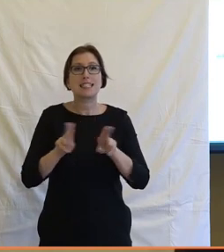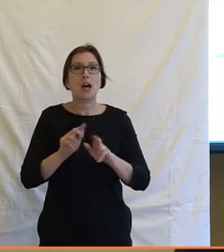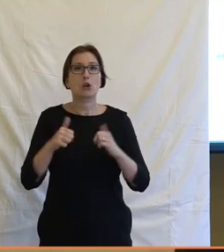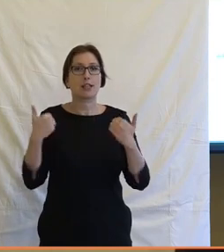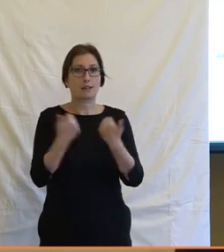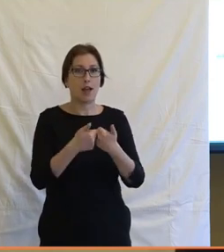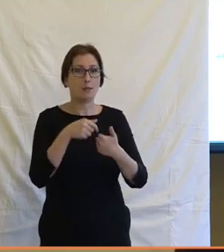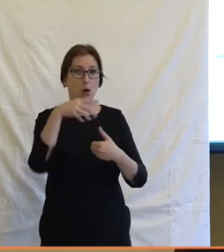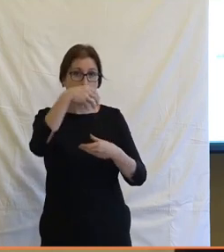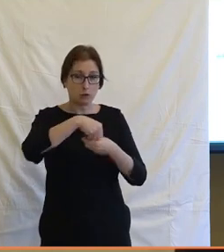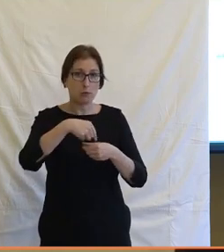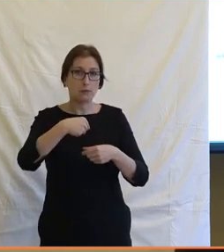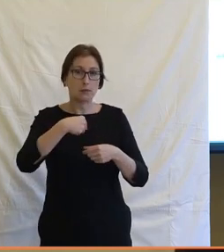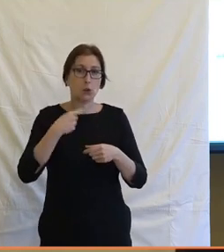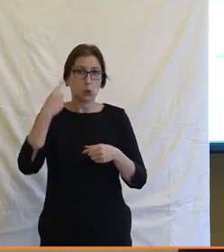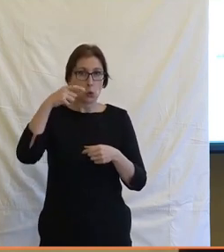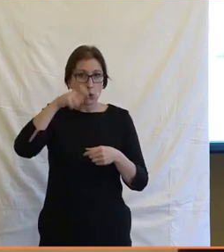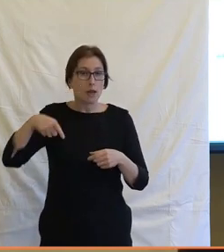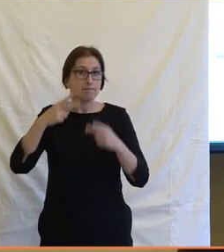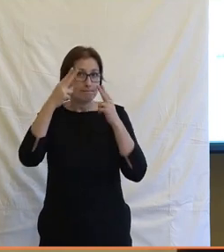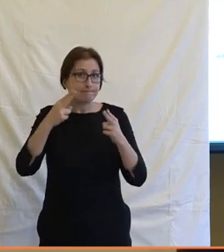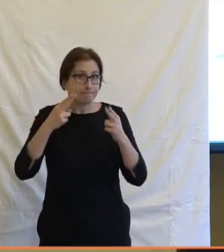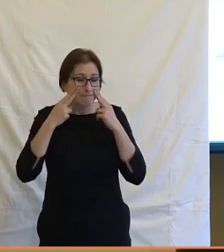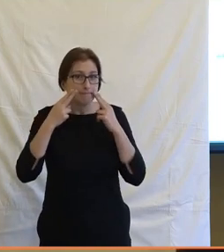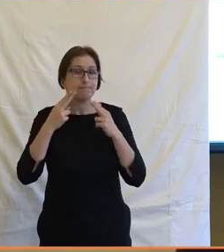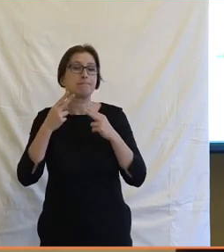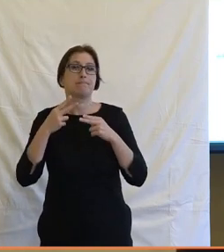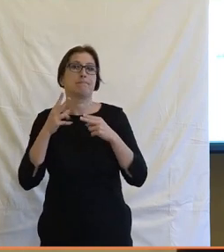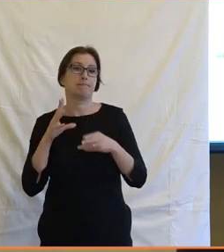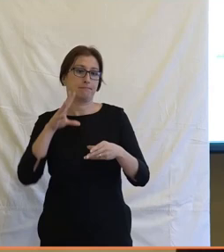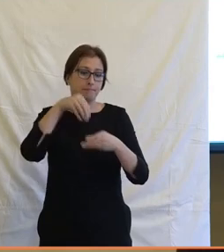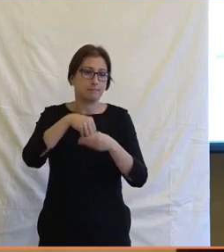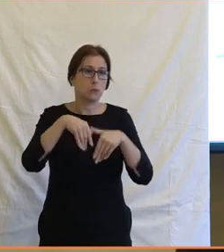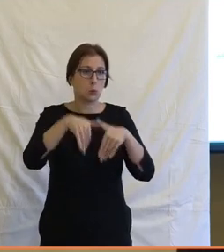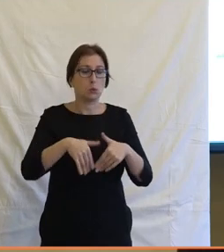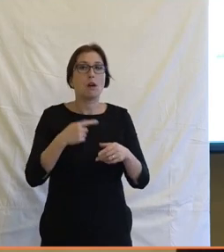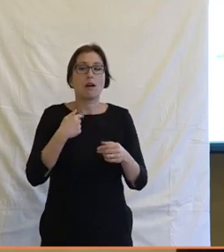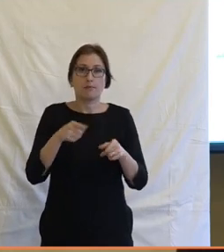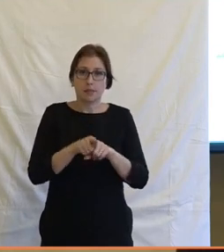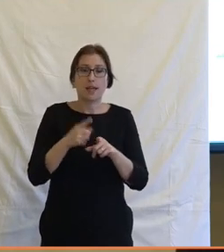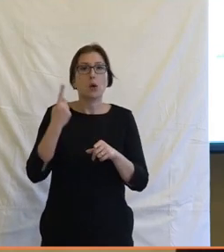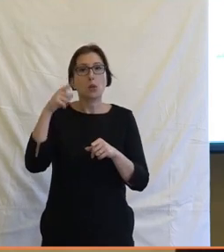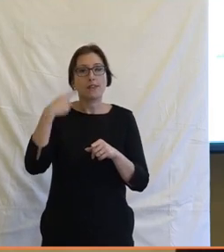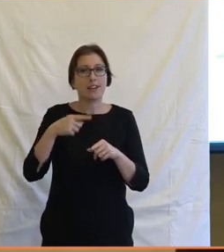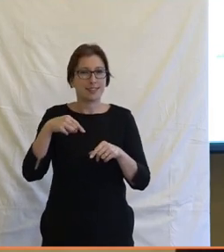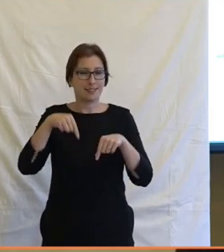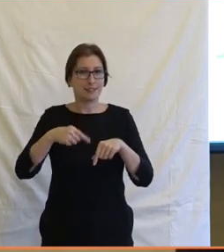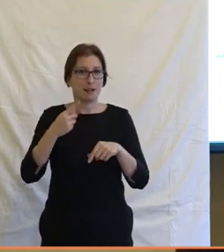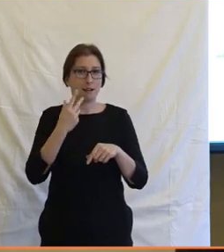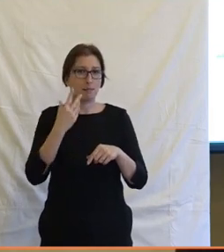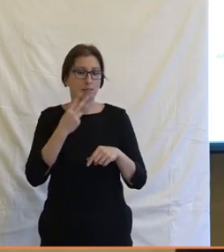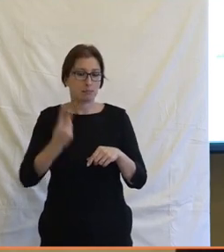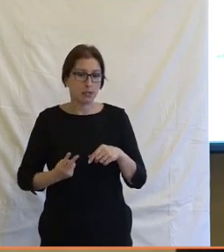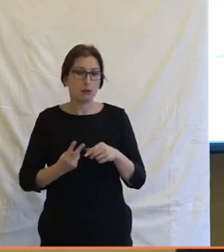tábora, na jehož pro studenty se zrakovým postižením, na jehož pořádání se naše univerzita už přes 20